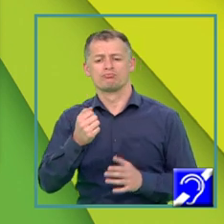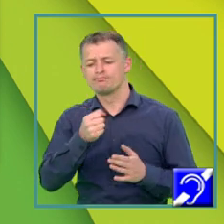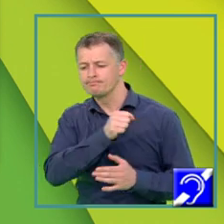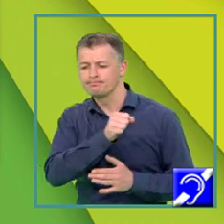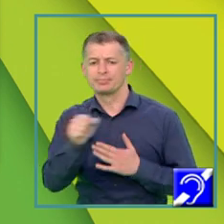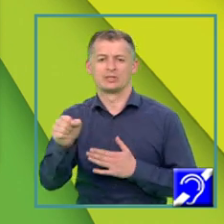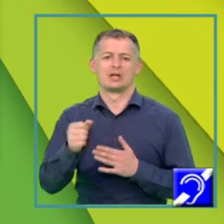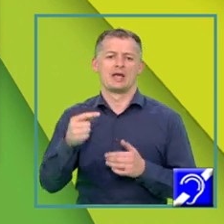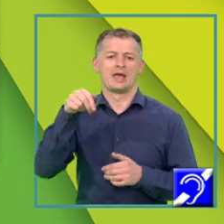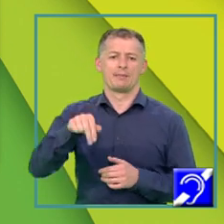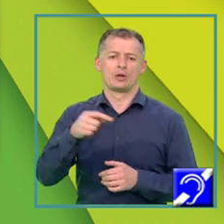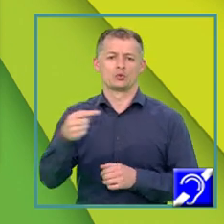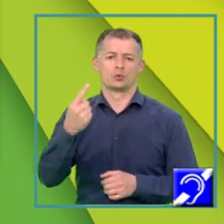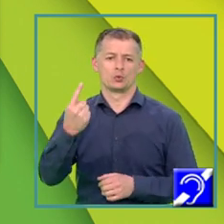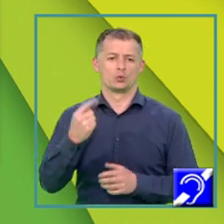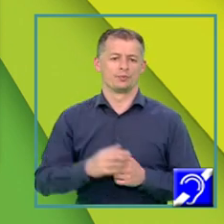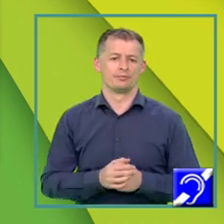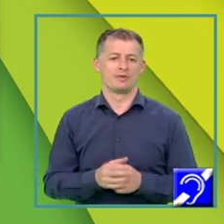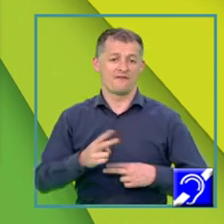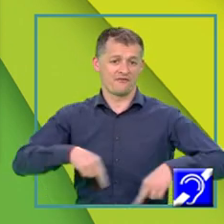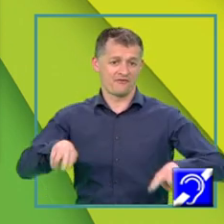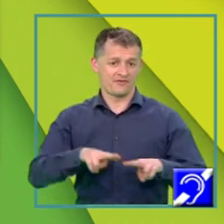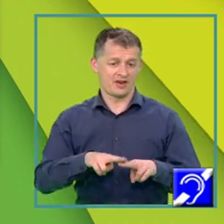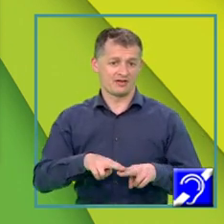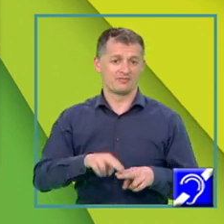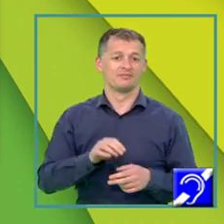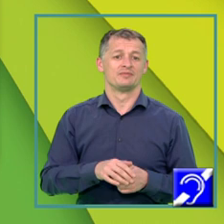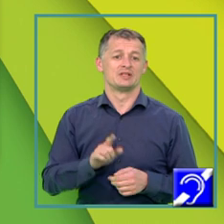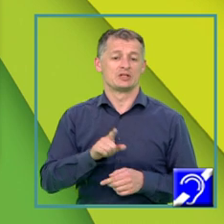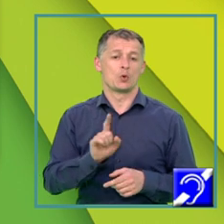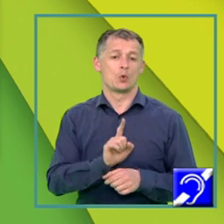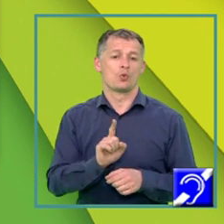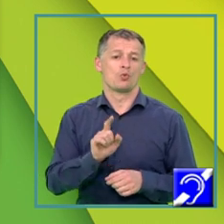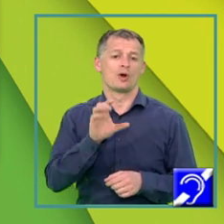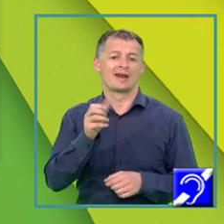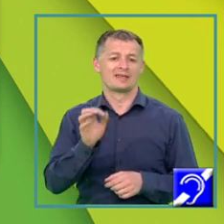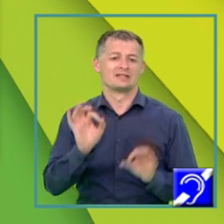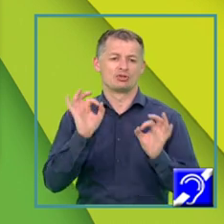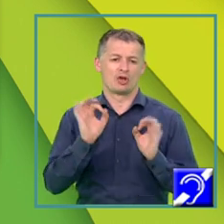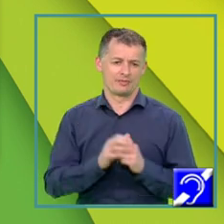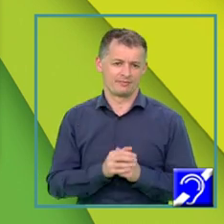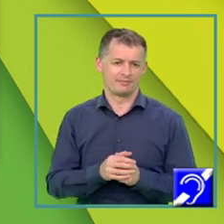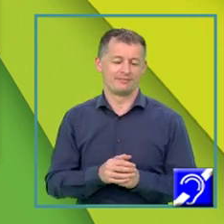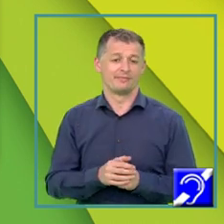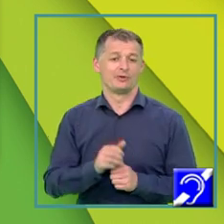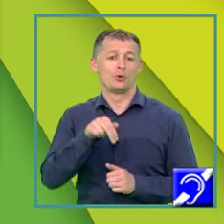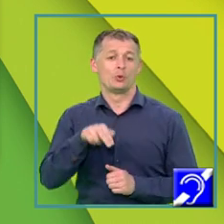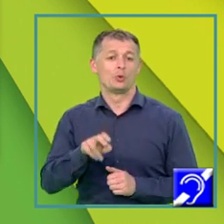1 la final pe poziția an se va afla un caracter special caracterul nul